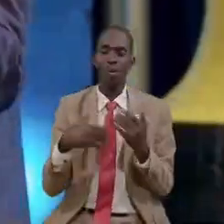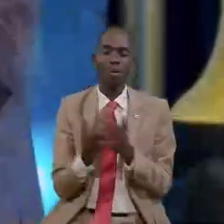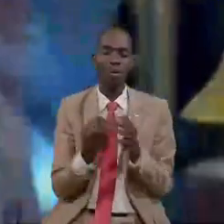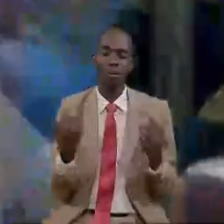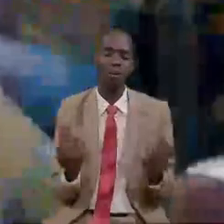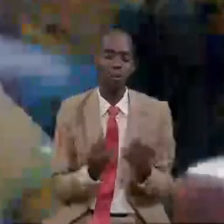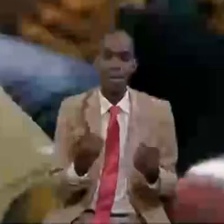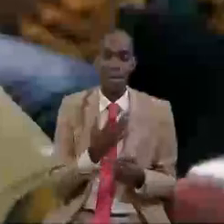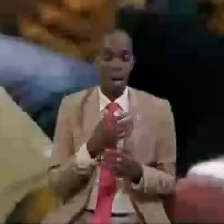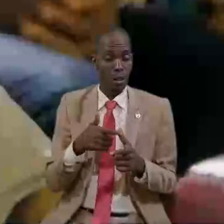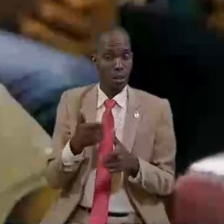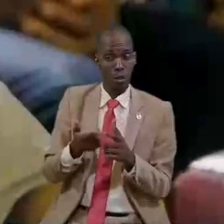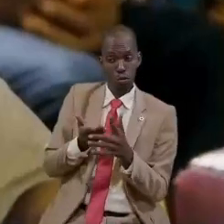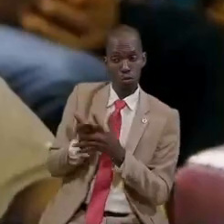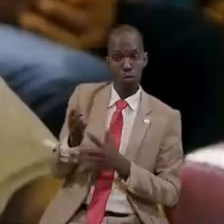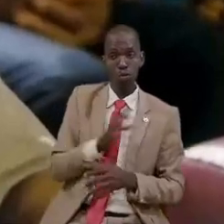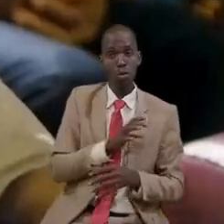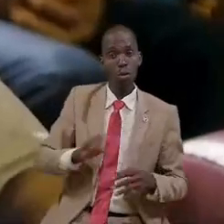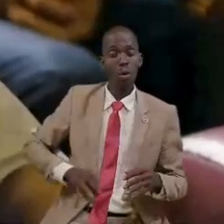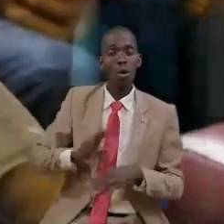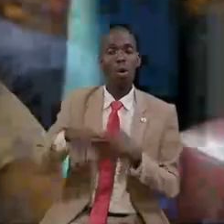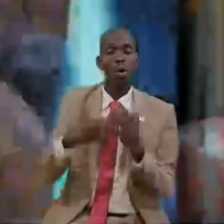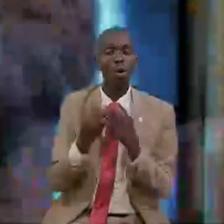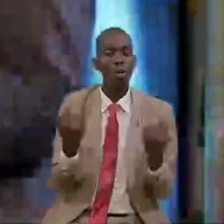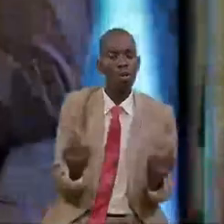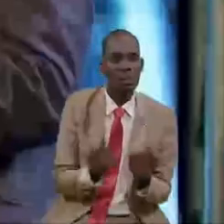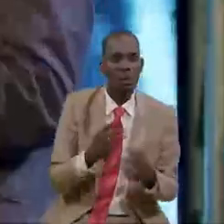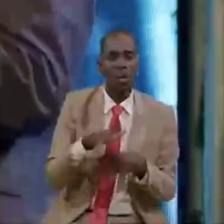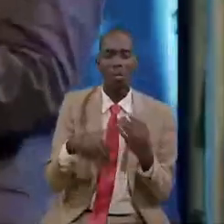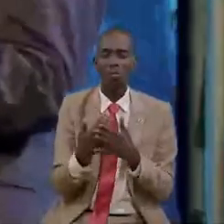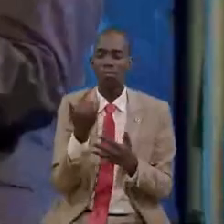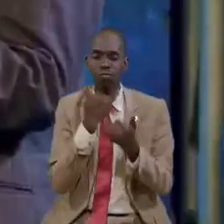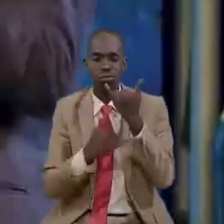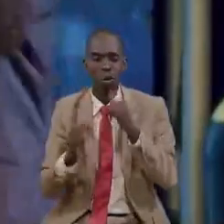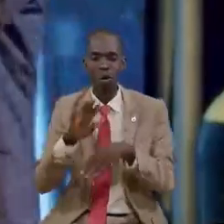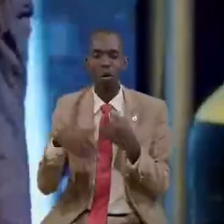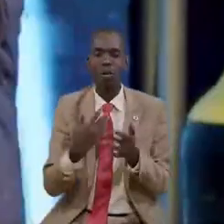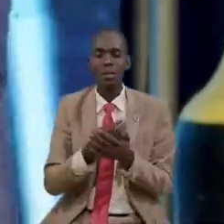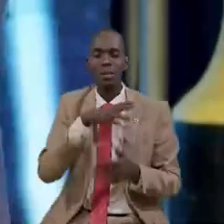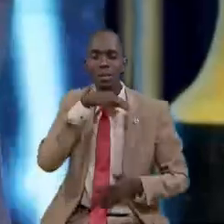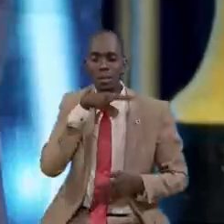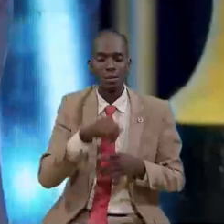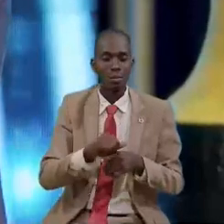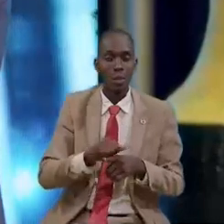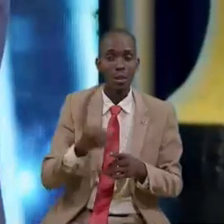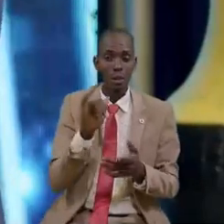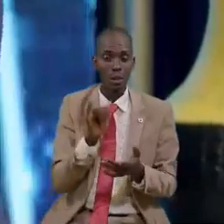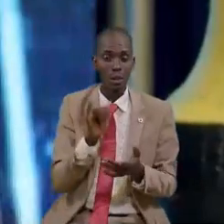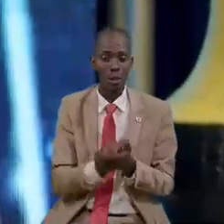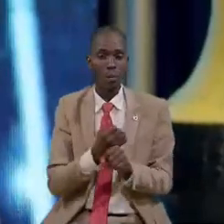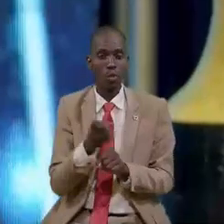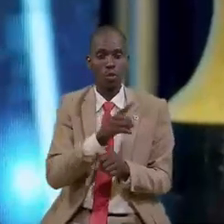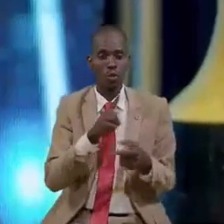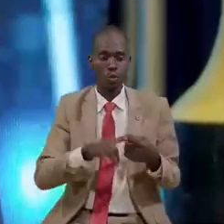lui, tous les péchés, toutes les transgressions, toutes les iniquités qui vous ont fait priver de